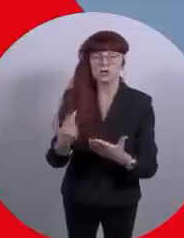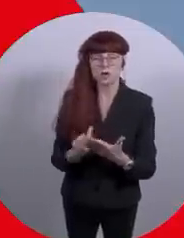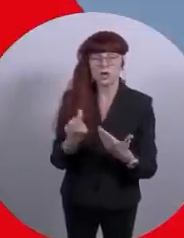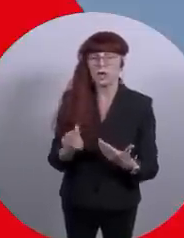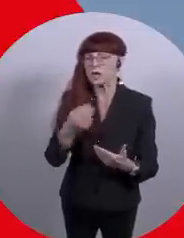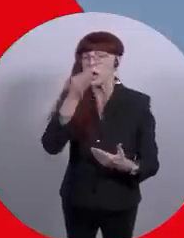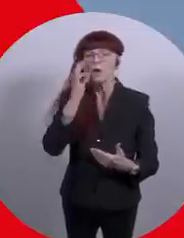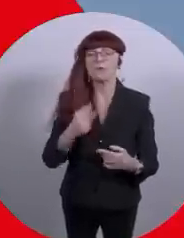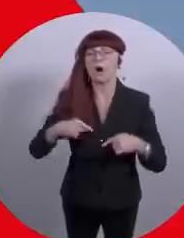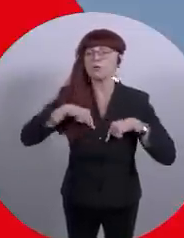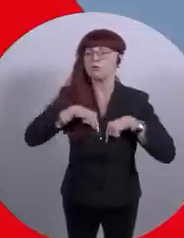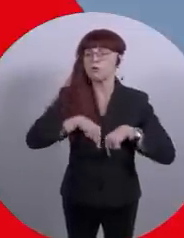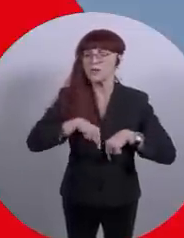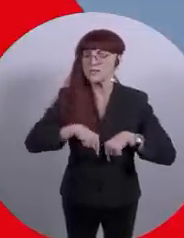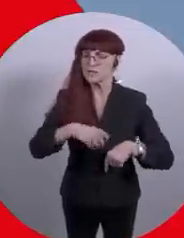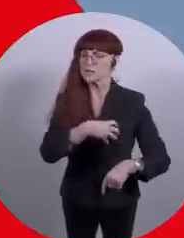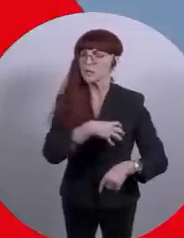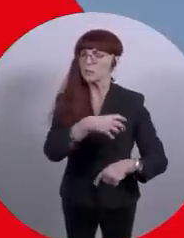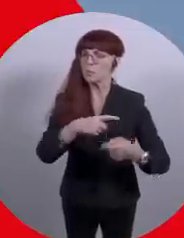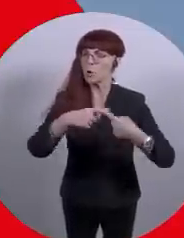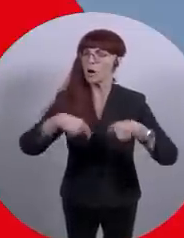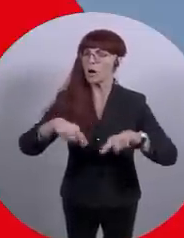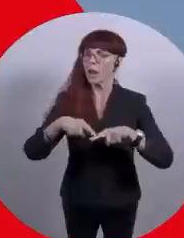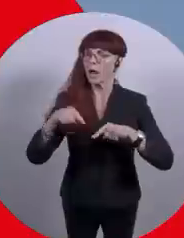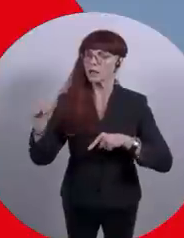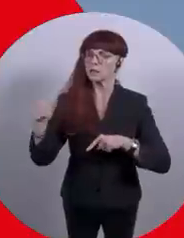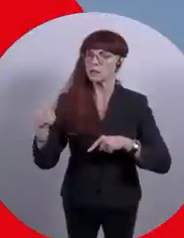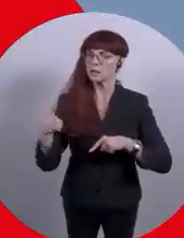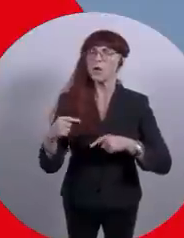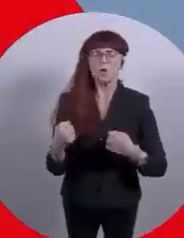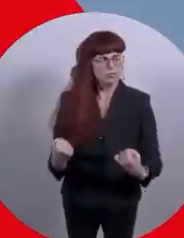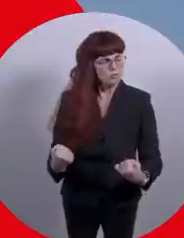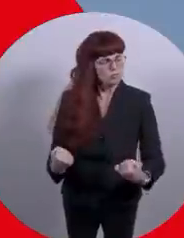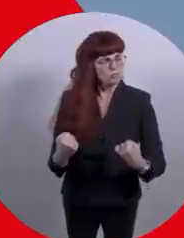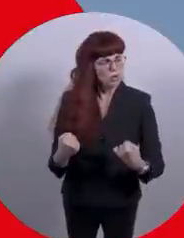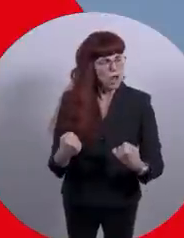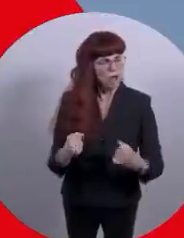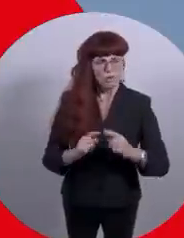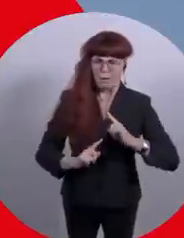Vorsitzende im Burgenland sein und das einer starken einer motivierten